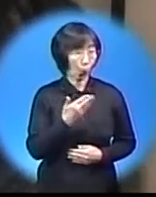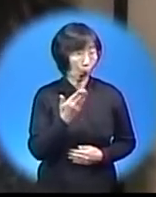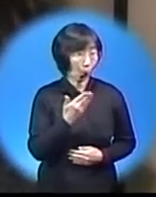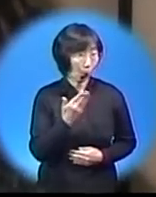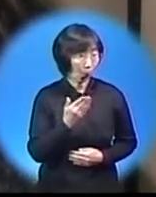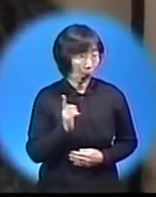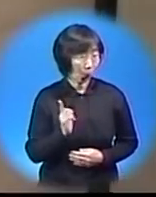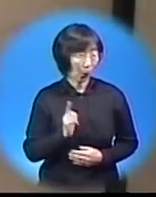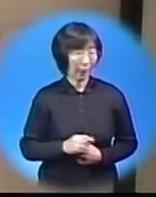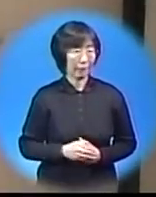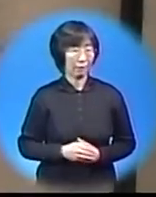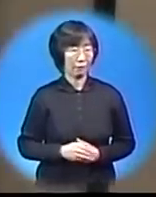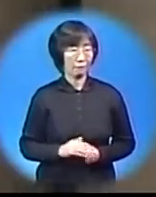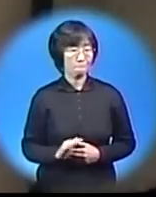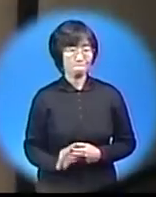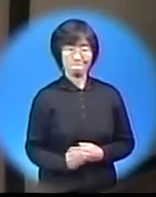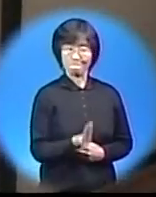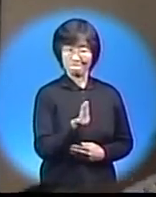鯉が